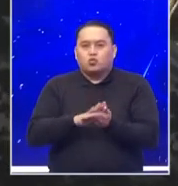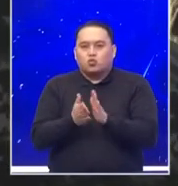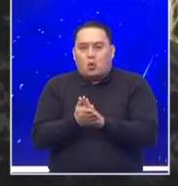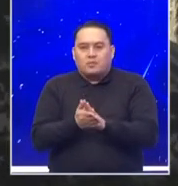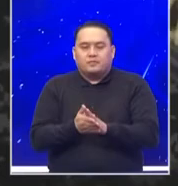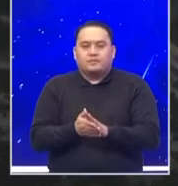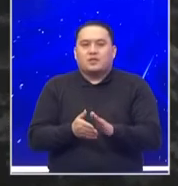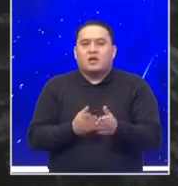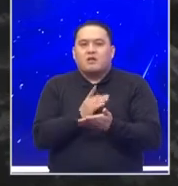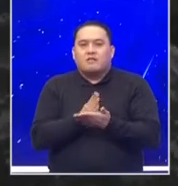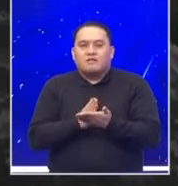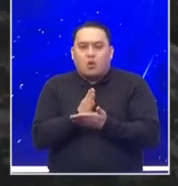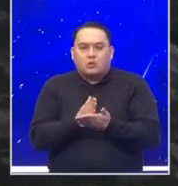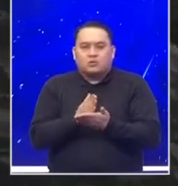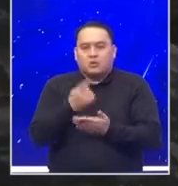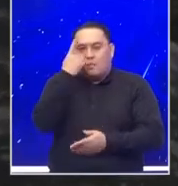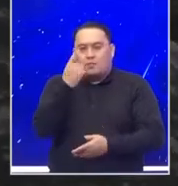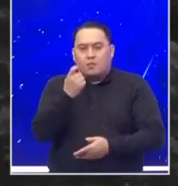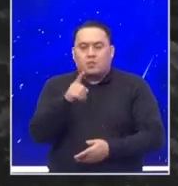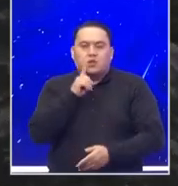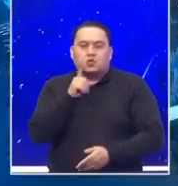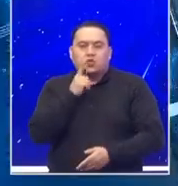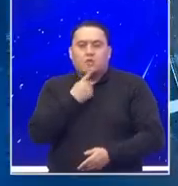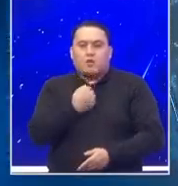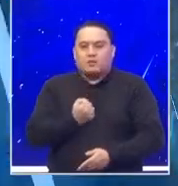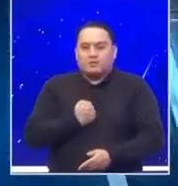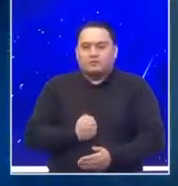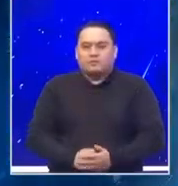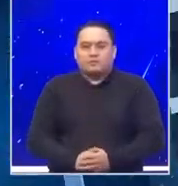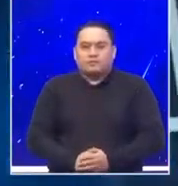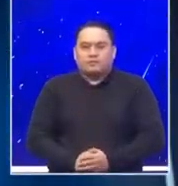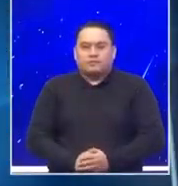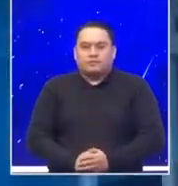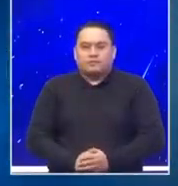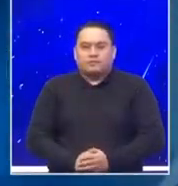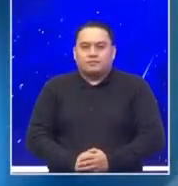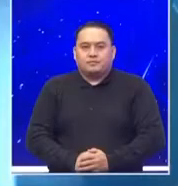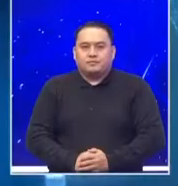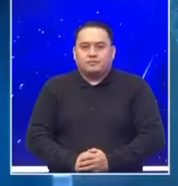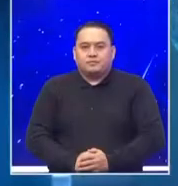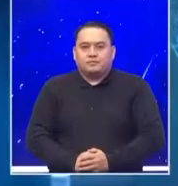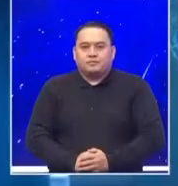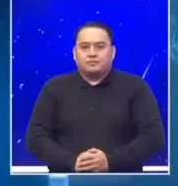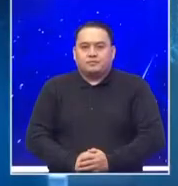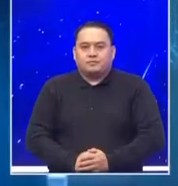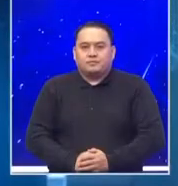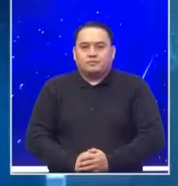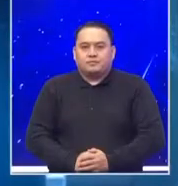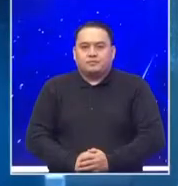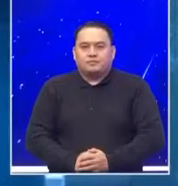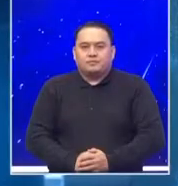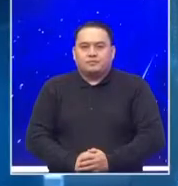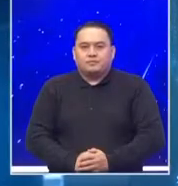в данном роде войск напомнил генерал молодым бойцам до мира не то при содействии пресс-службы капшагай ского гарнизона министерство обороны